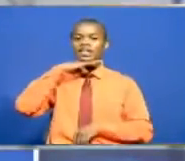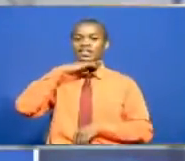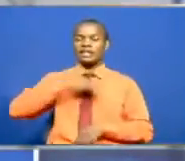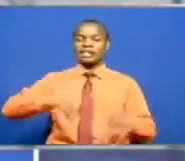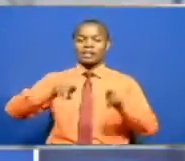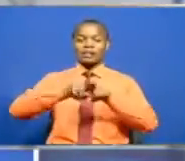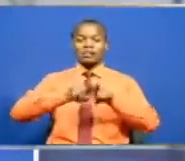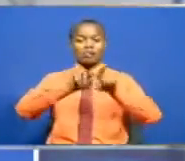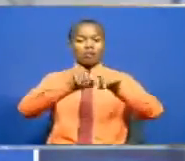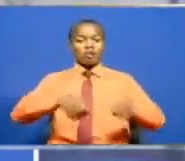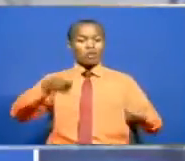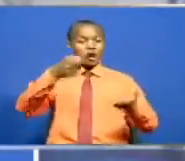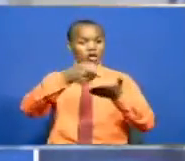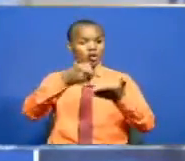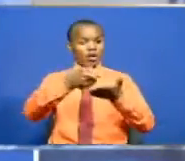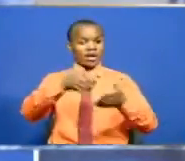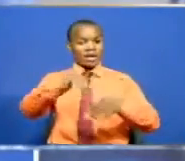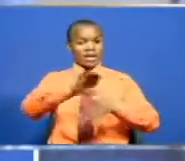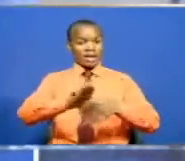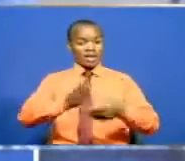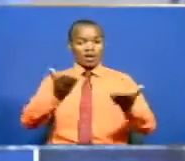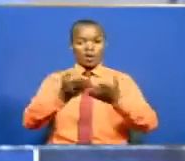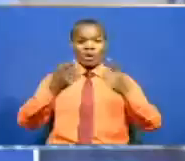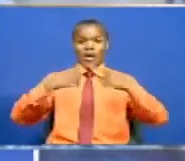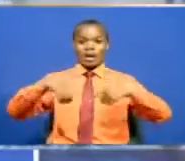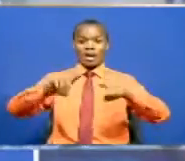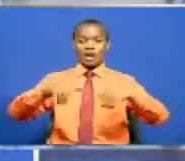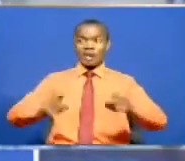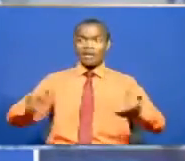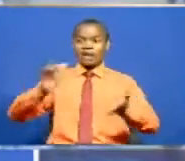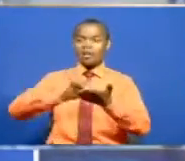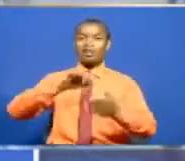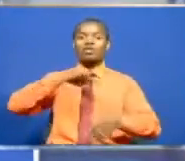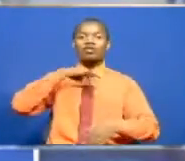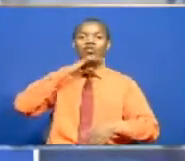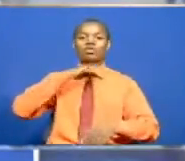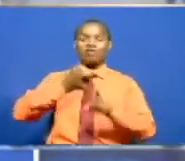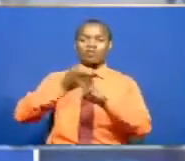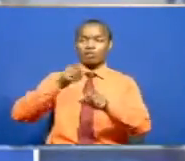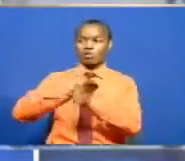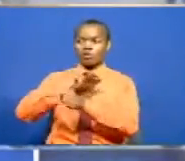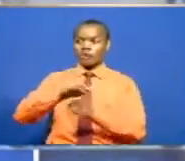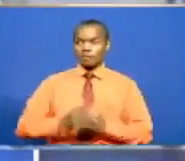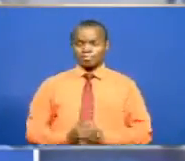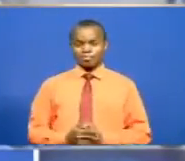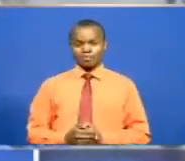them in the list that we have seen you announcing dying after dying from COVID.